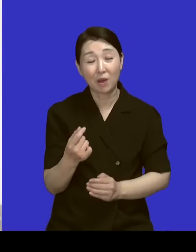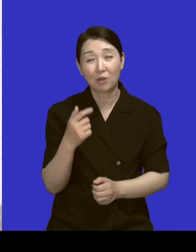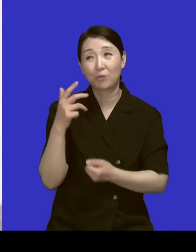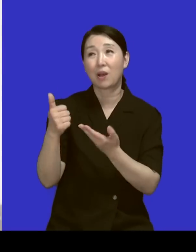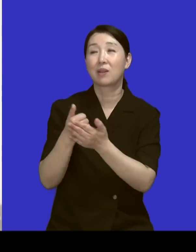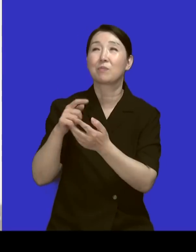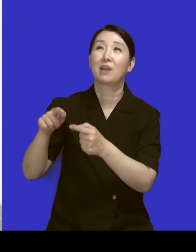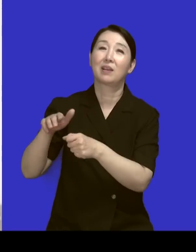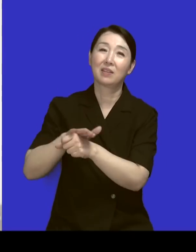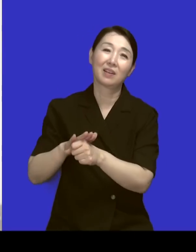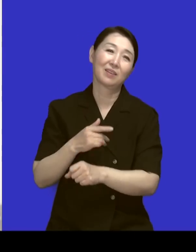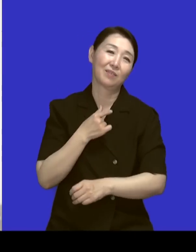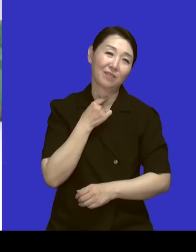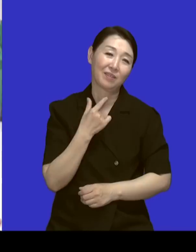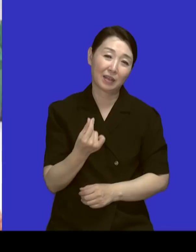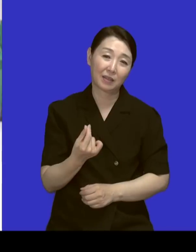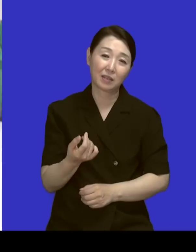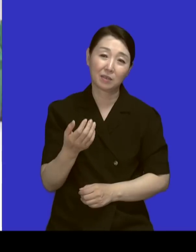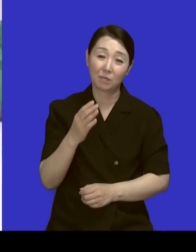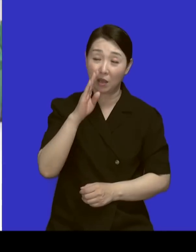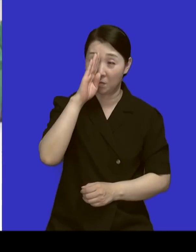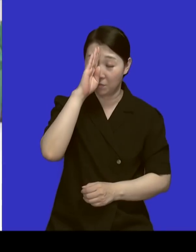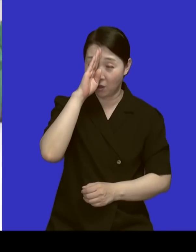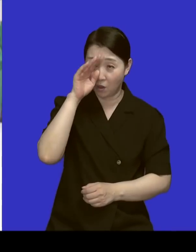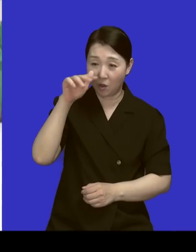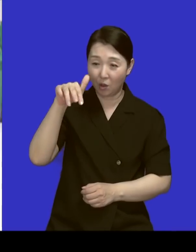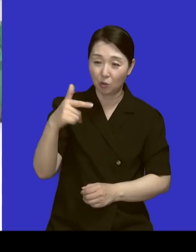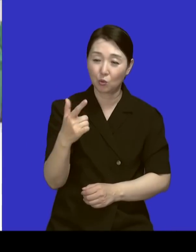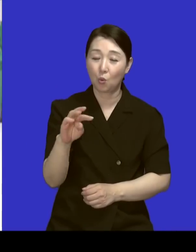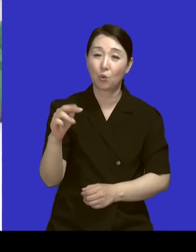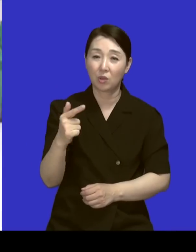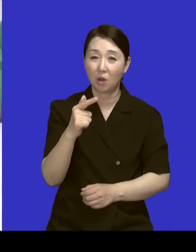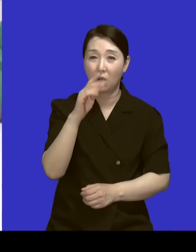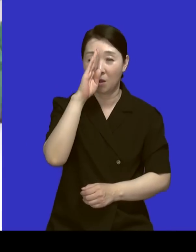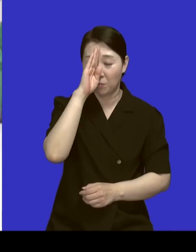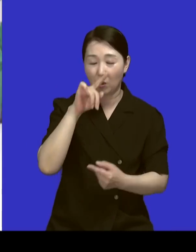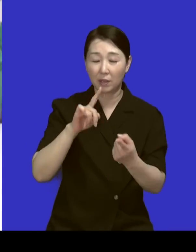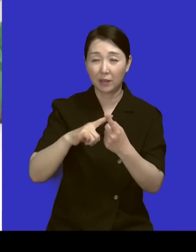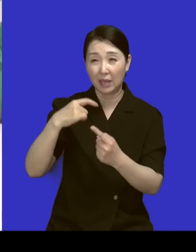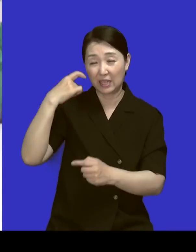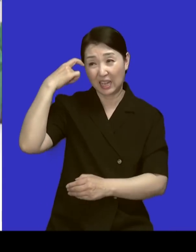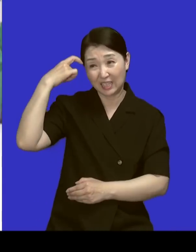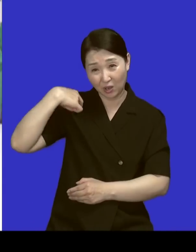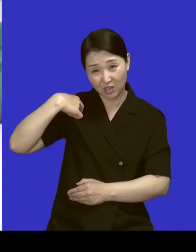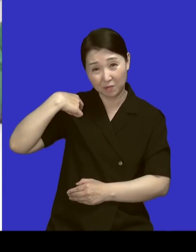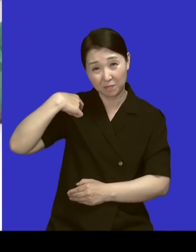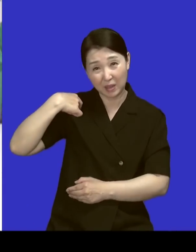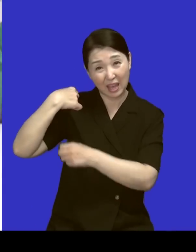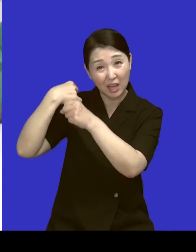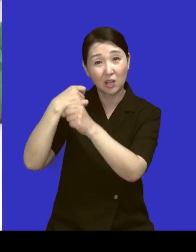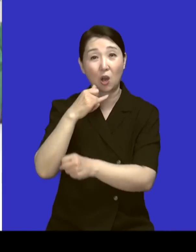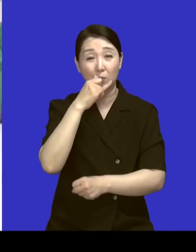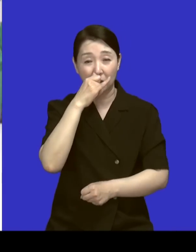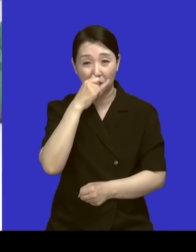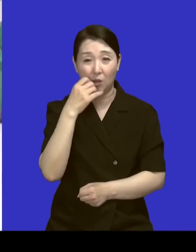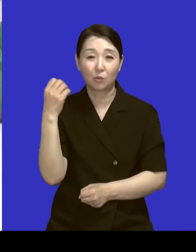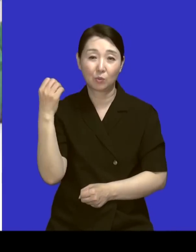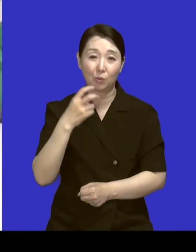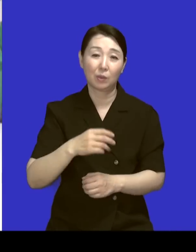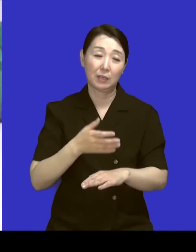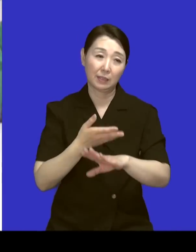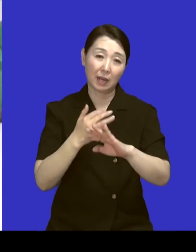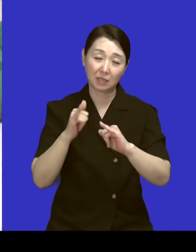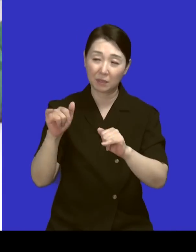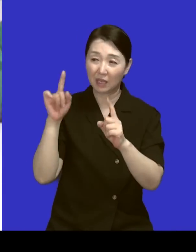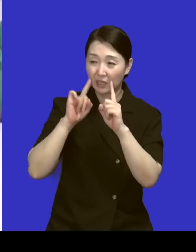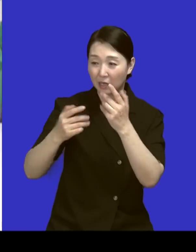대한 사랑이구나 싶은데 조현병에 대해서 굉장히 많은 선입견을 갖고 있었던 것 같아요. 저도. 그리고 이렇게 다른 사람한테